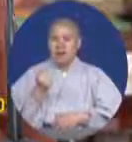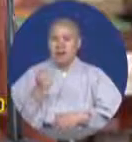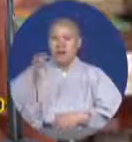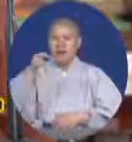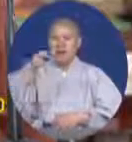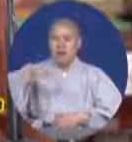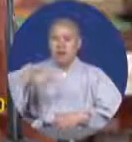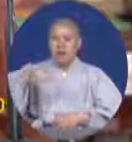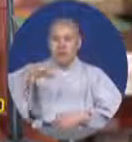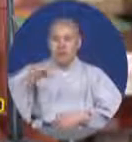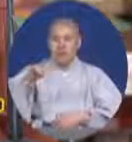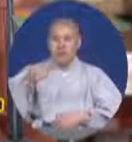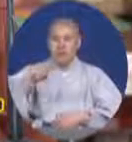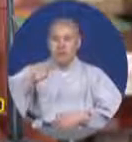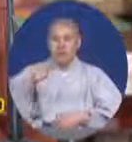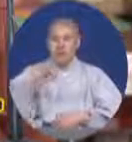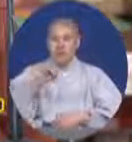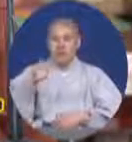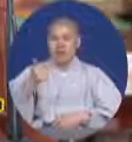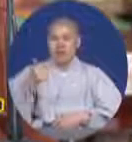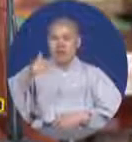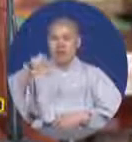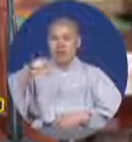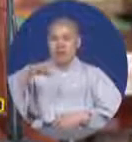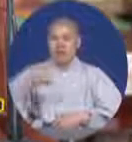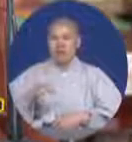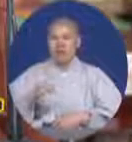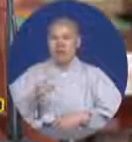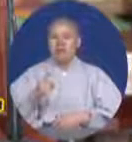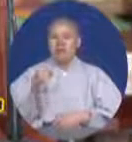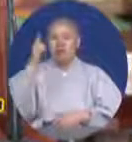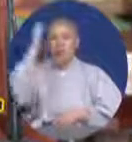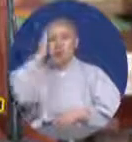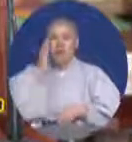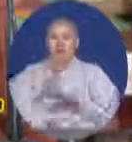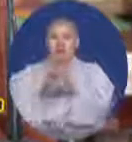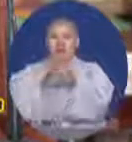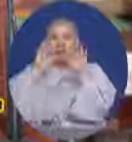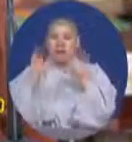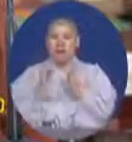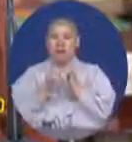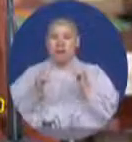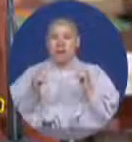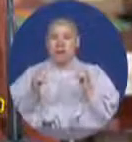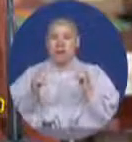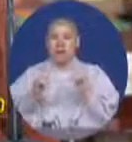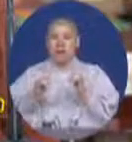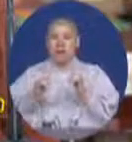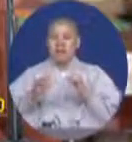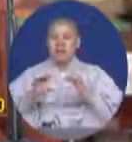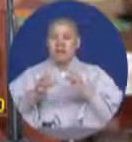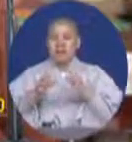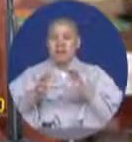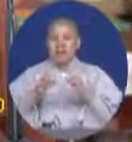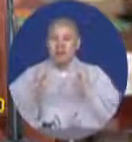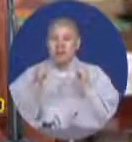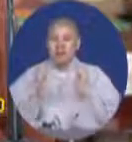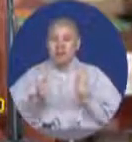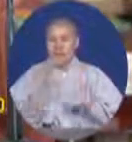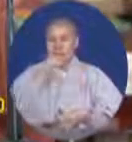유재 천인중이라 천상과 인간에 머물 수 있다. 이 중생